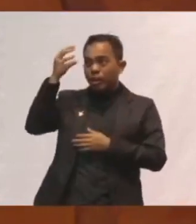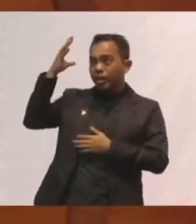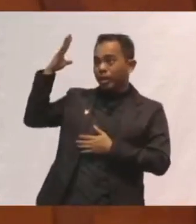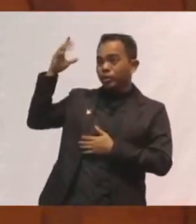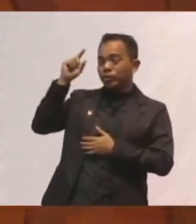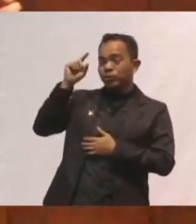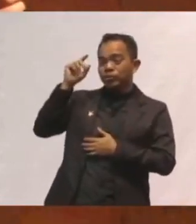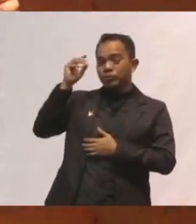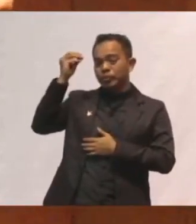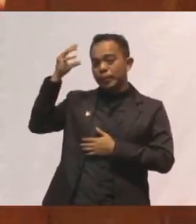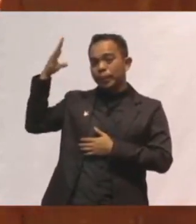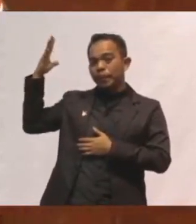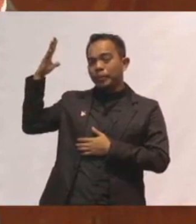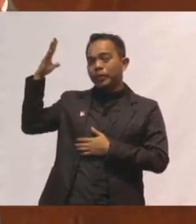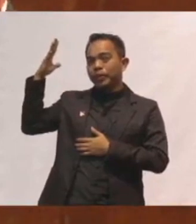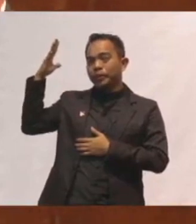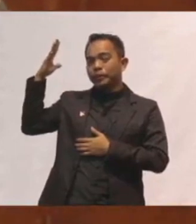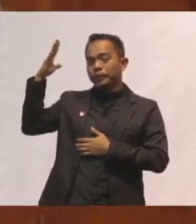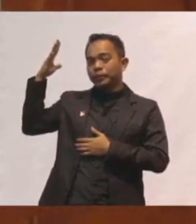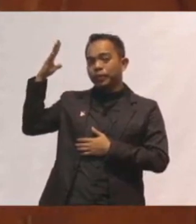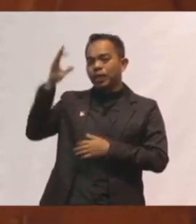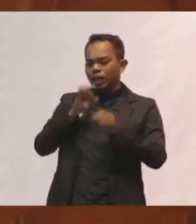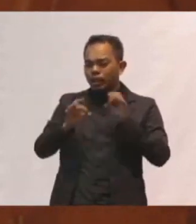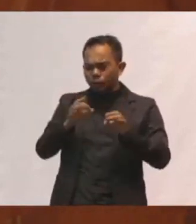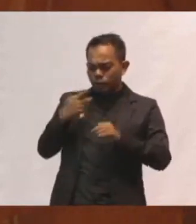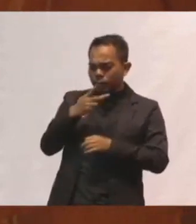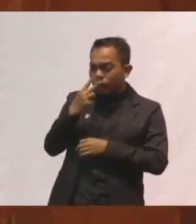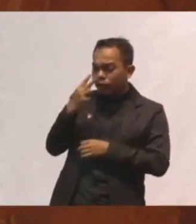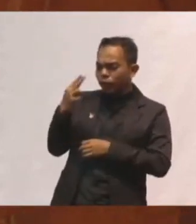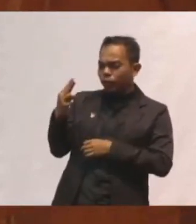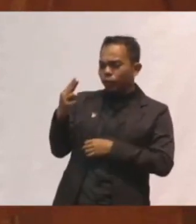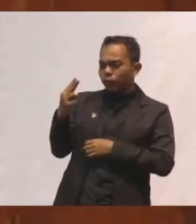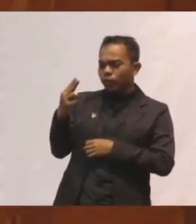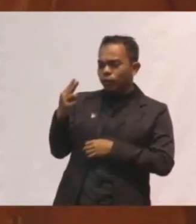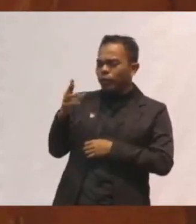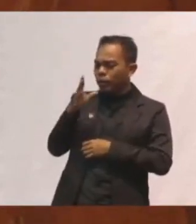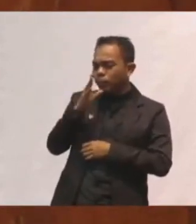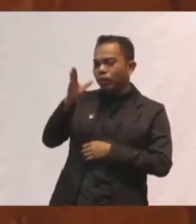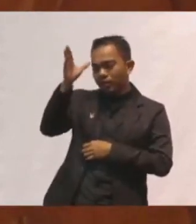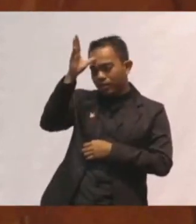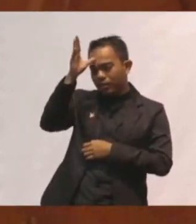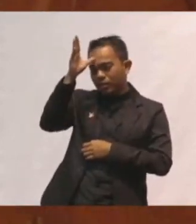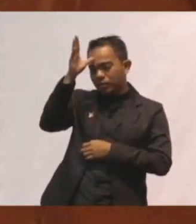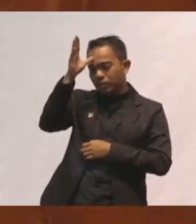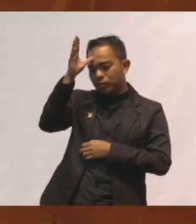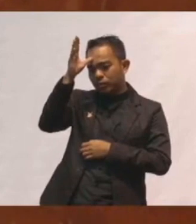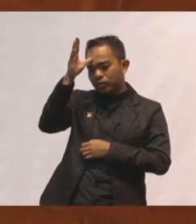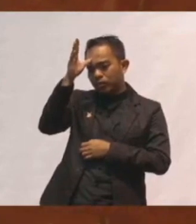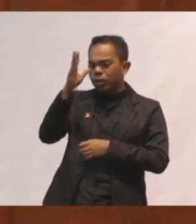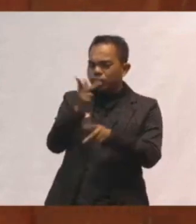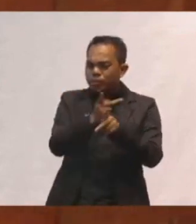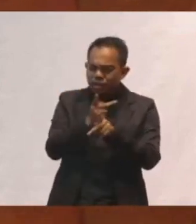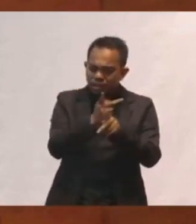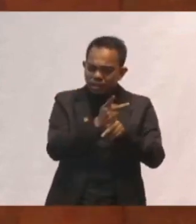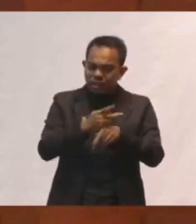yang saya hormati sekalian. Kalau kita tengok pada ibu ayam, dalam menjaga